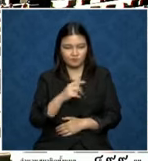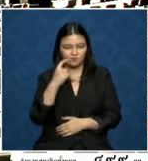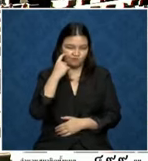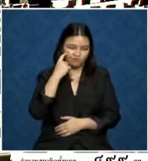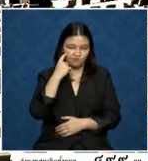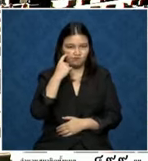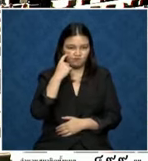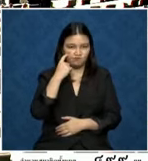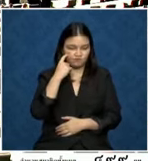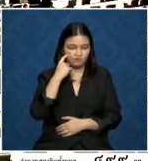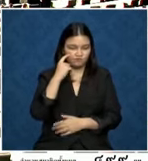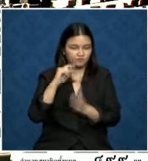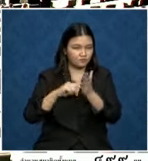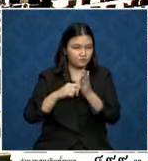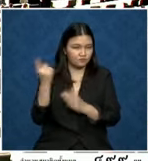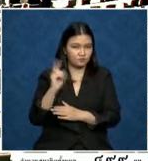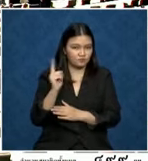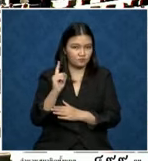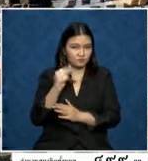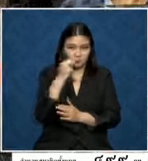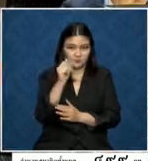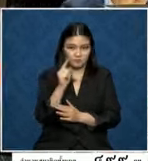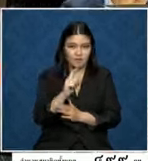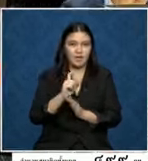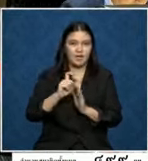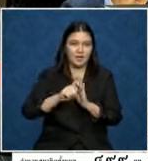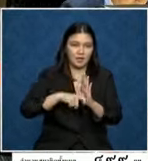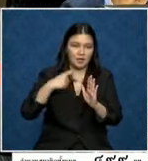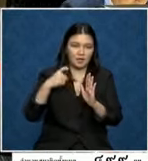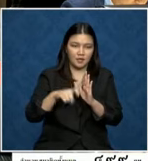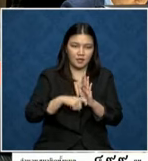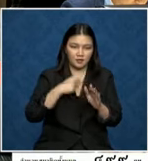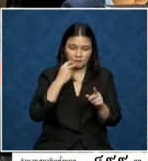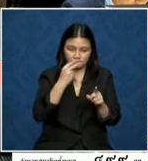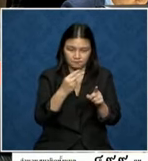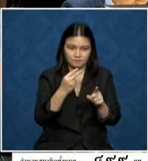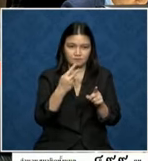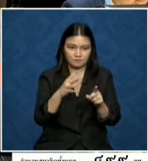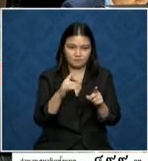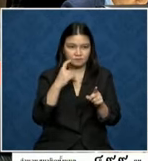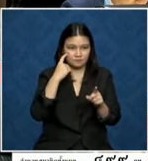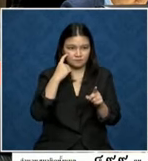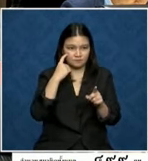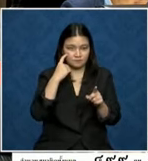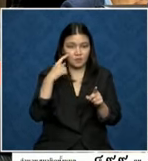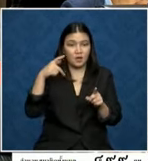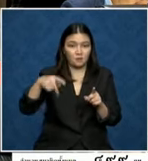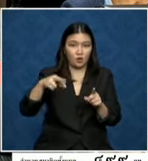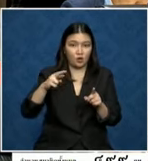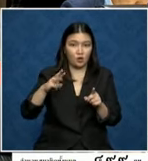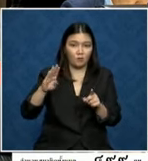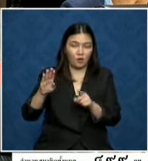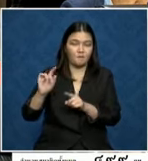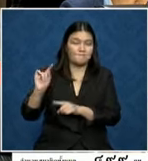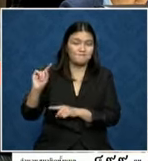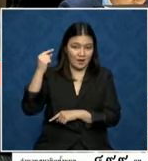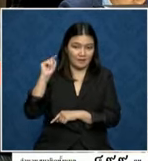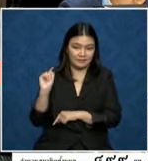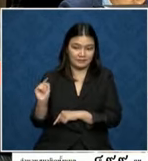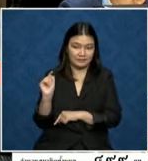ะครับว่าโดยหลักการและเหตุผลในการเตรียมจะออกร่างพระราชบัญญัติฉบับนี้ผ